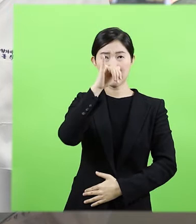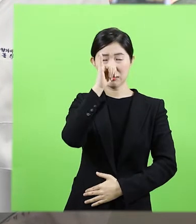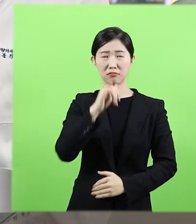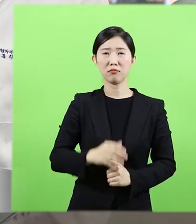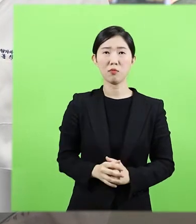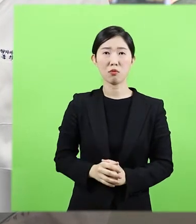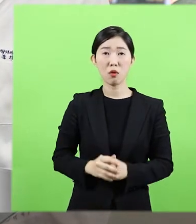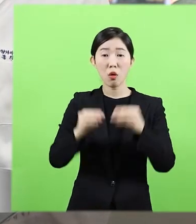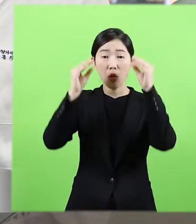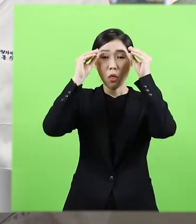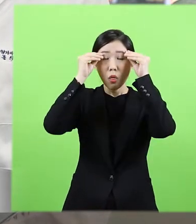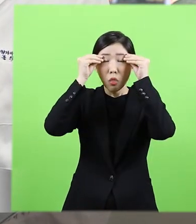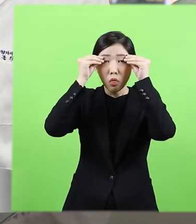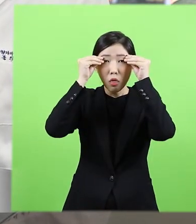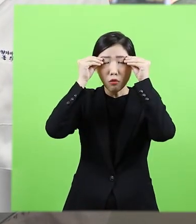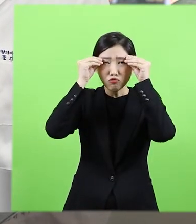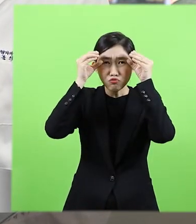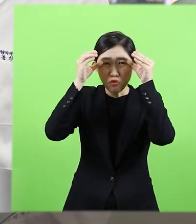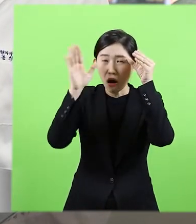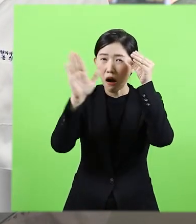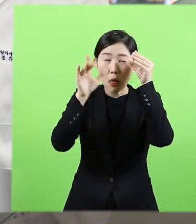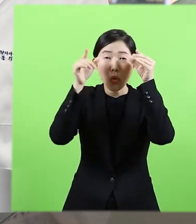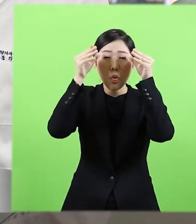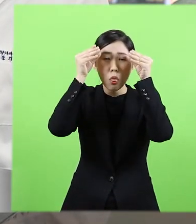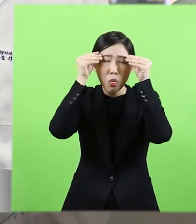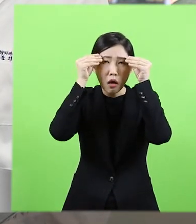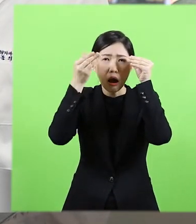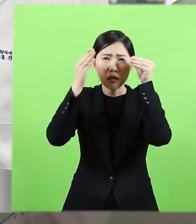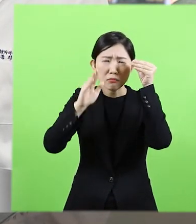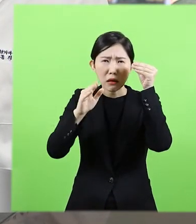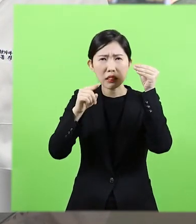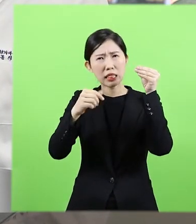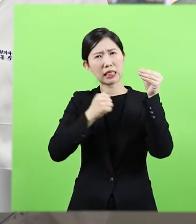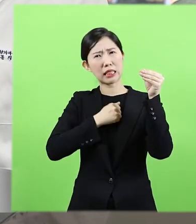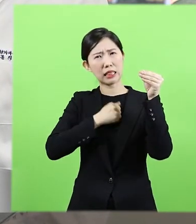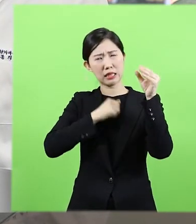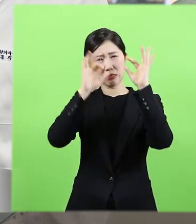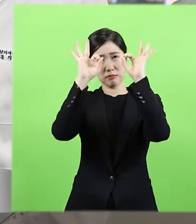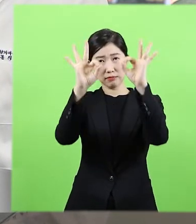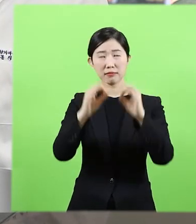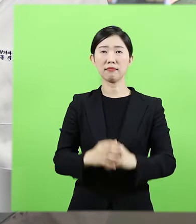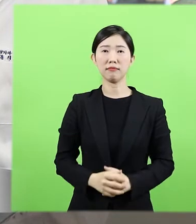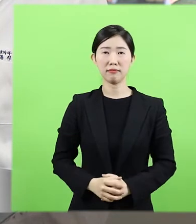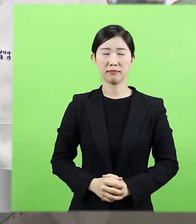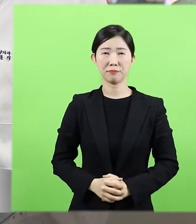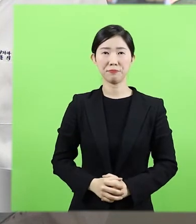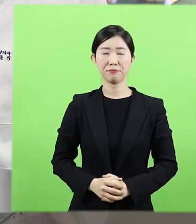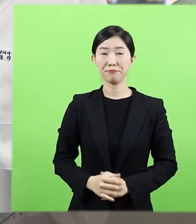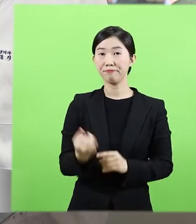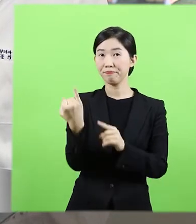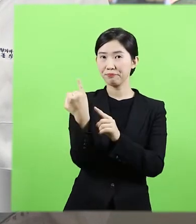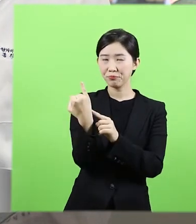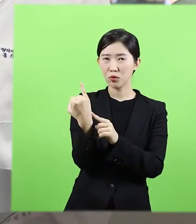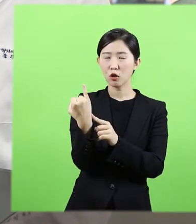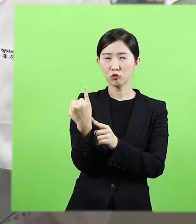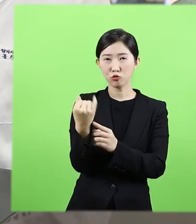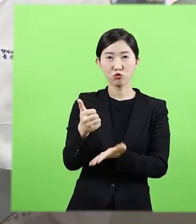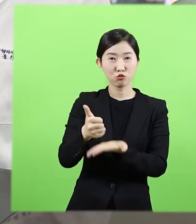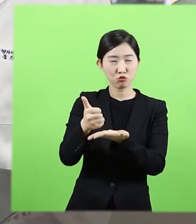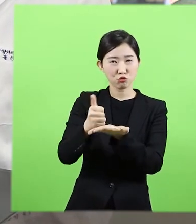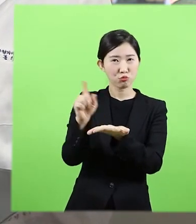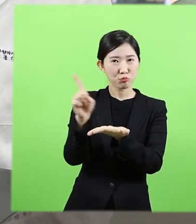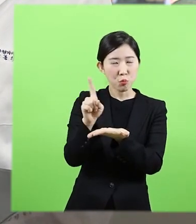있습니다. 전체적으로 눈꺼풀이 아주 두꺼운 편은 아니지만 그래도 수북한 느낌을 가지고 있습니다.